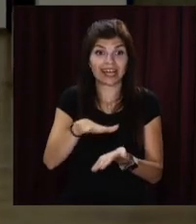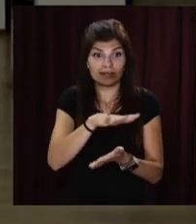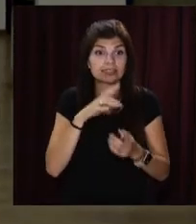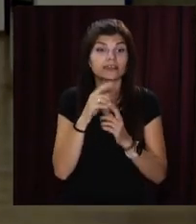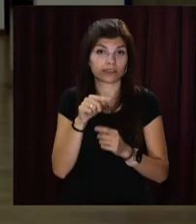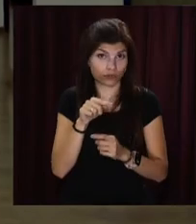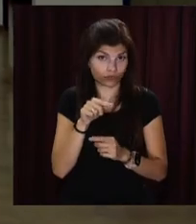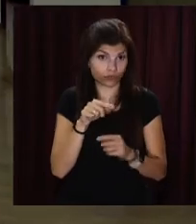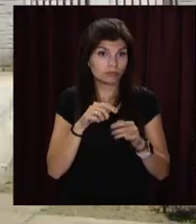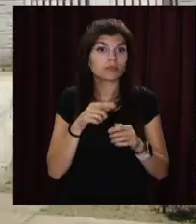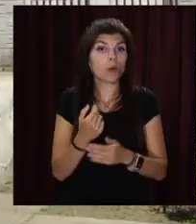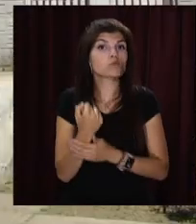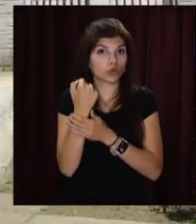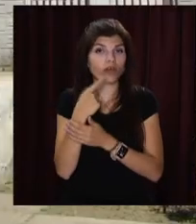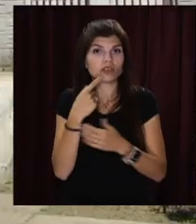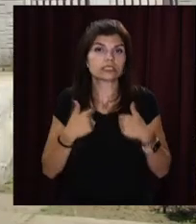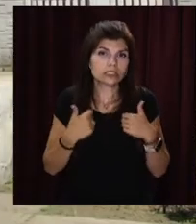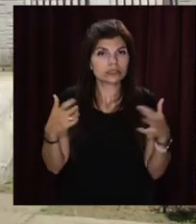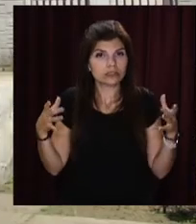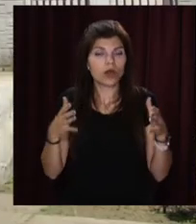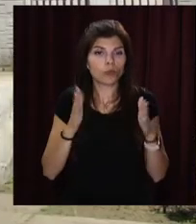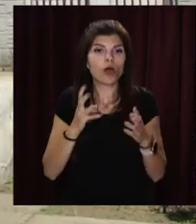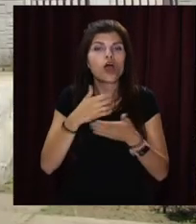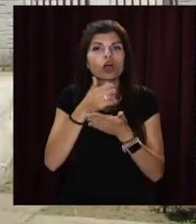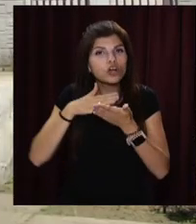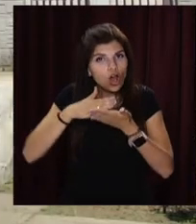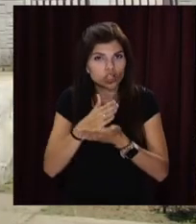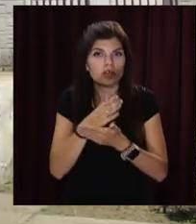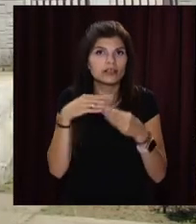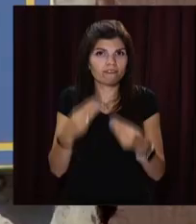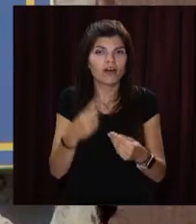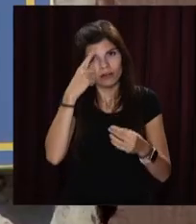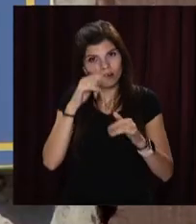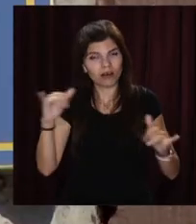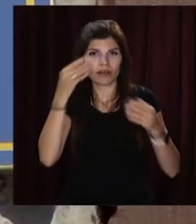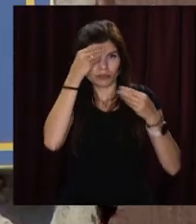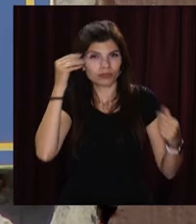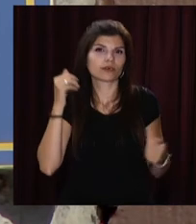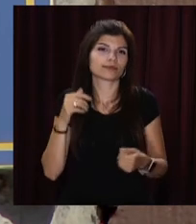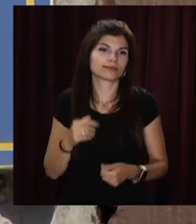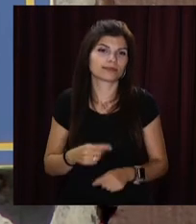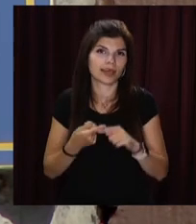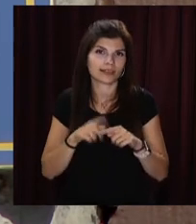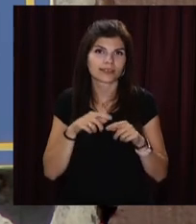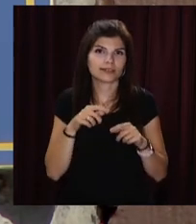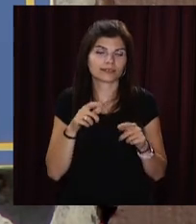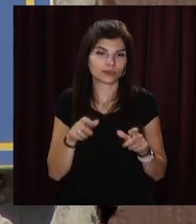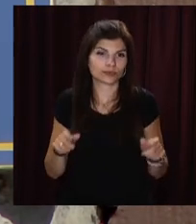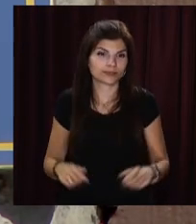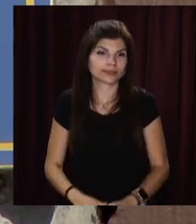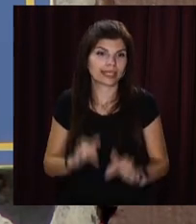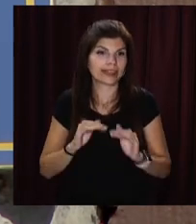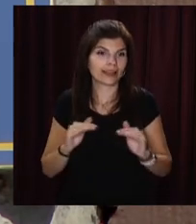спільними зусиллями надаватимуть якісніші соціальні послуги. Рената Іванова, Роман Харченко, Євген Ошарін. Open News,